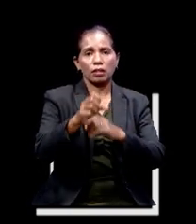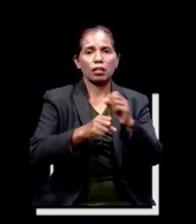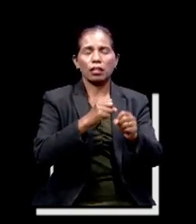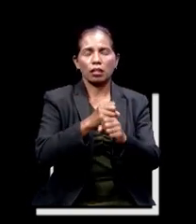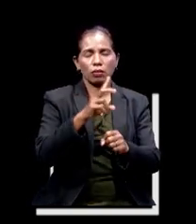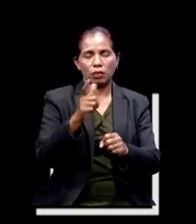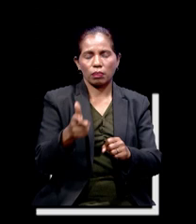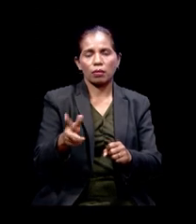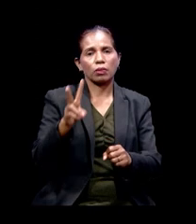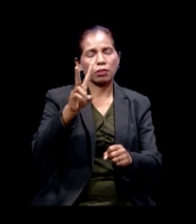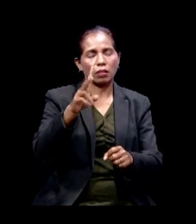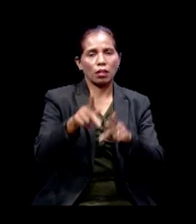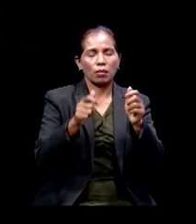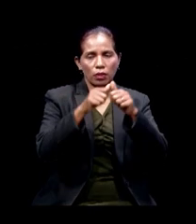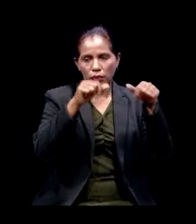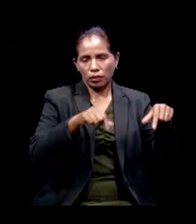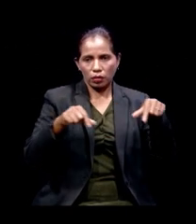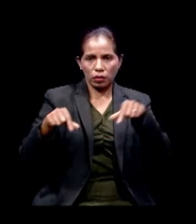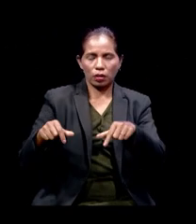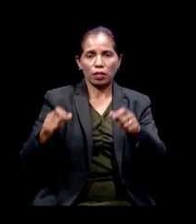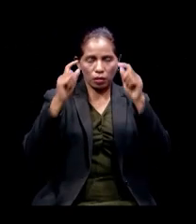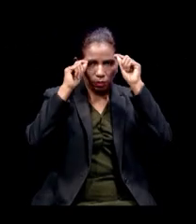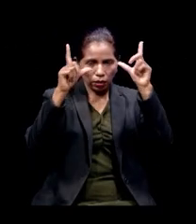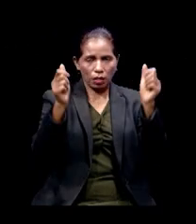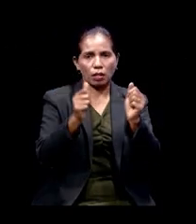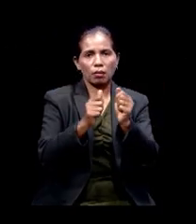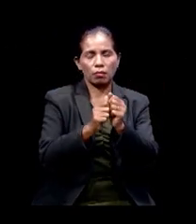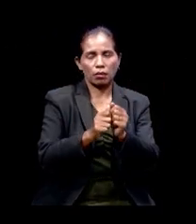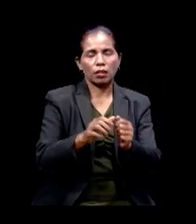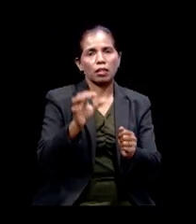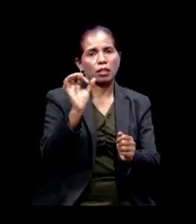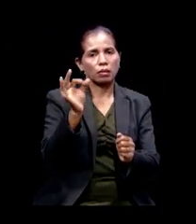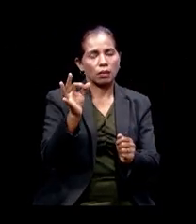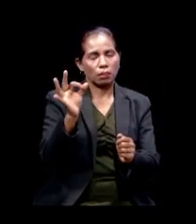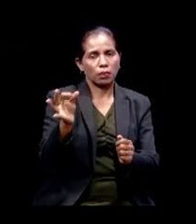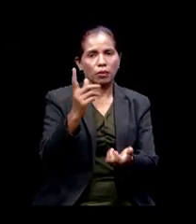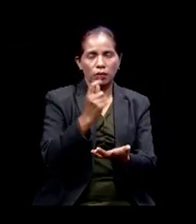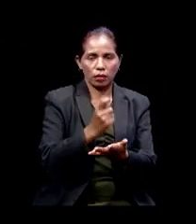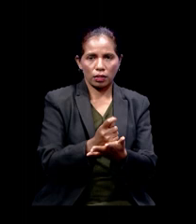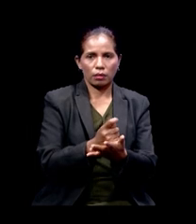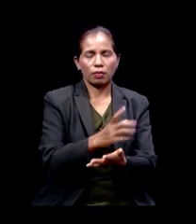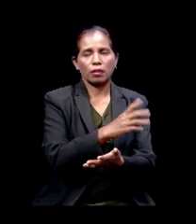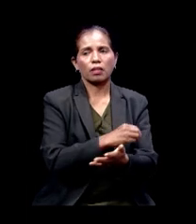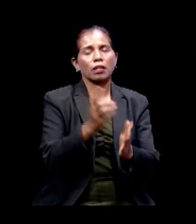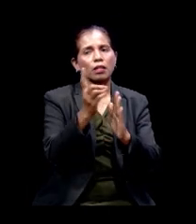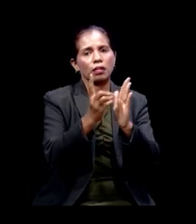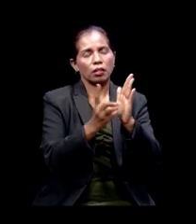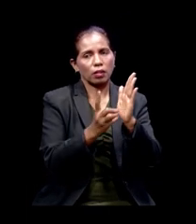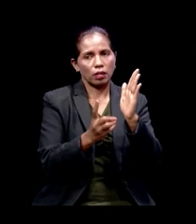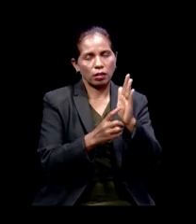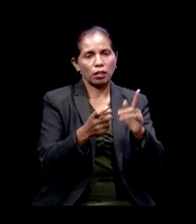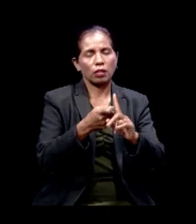ema ho defisiensi Timor Leste hamutu krihun sia nulu resin alain dane terdadus usi Centro